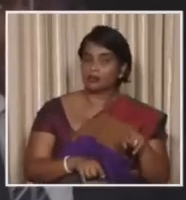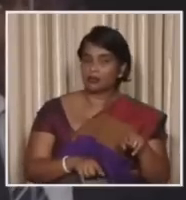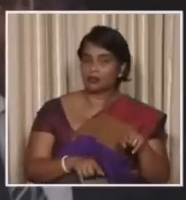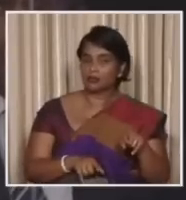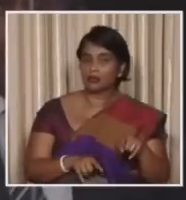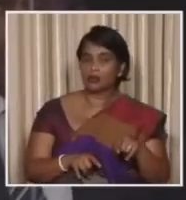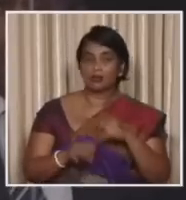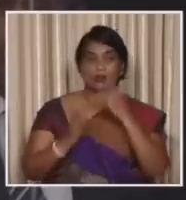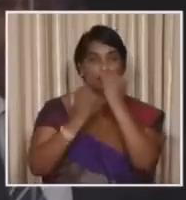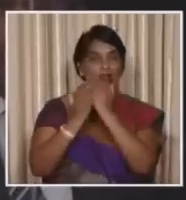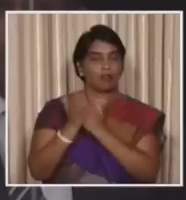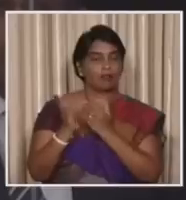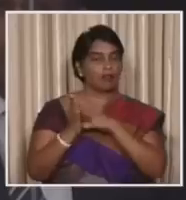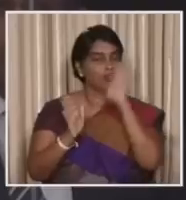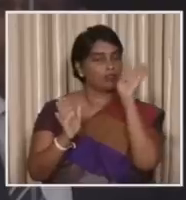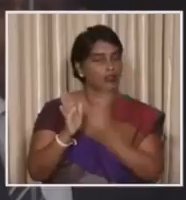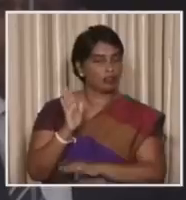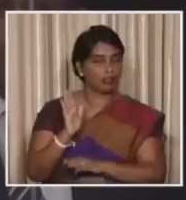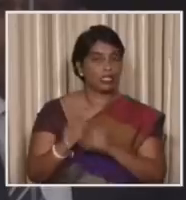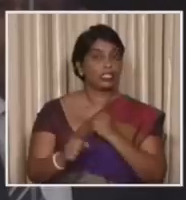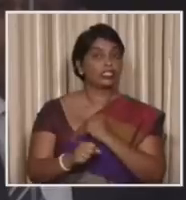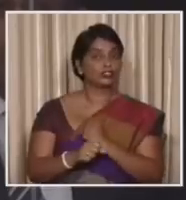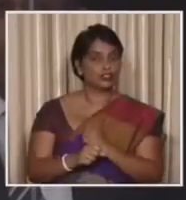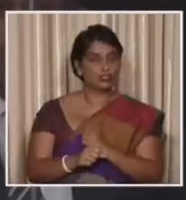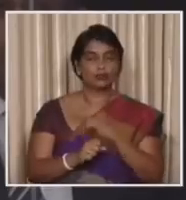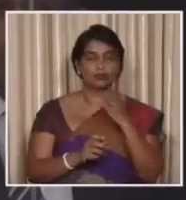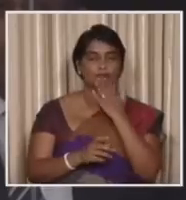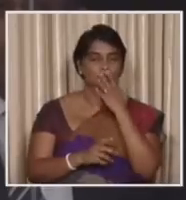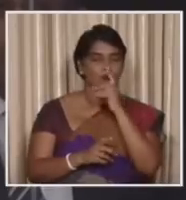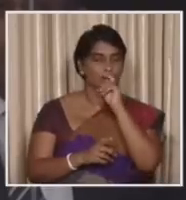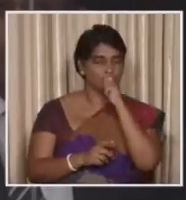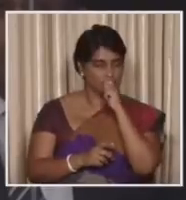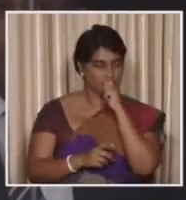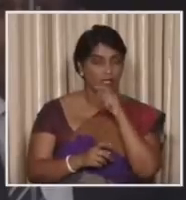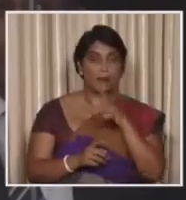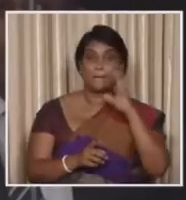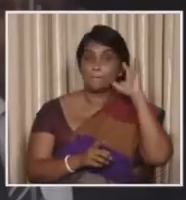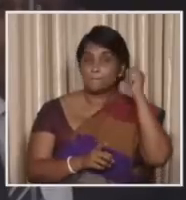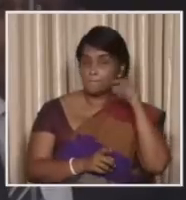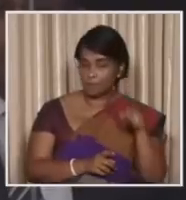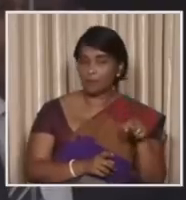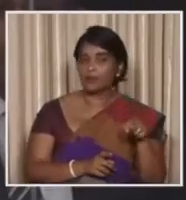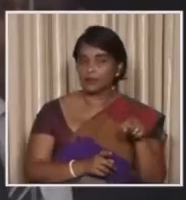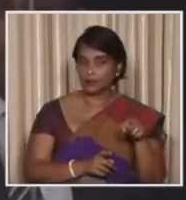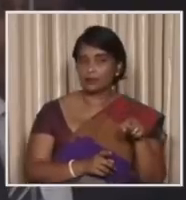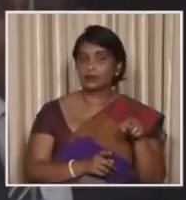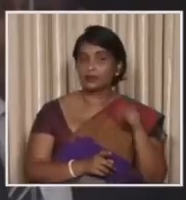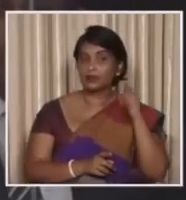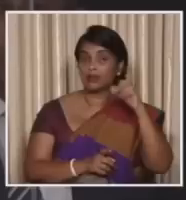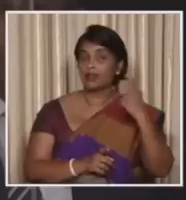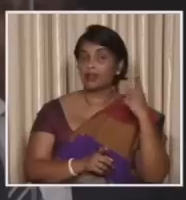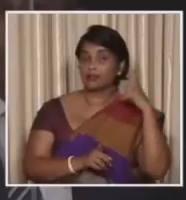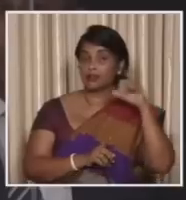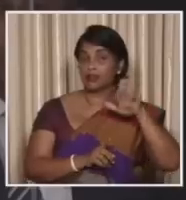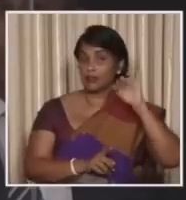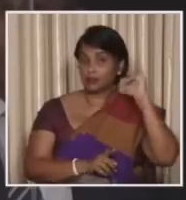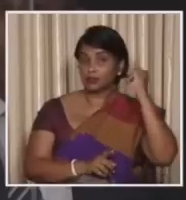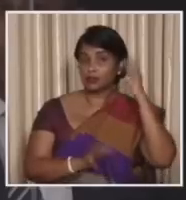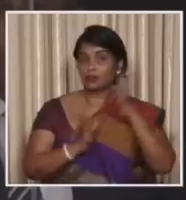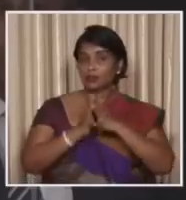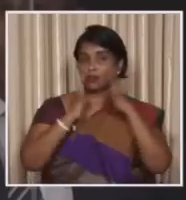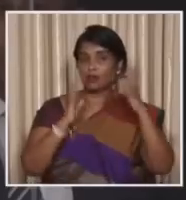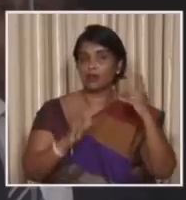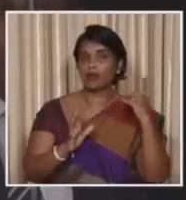මේ ලේකණේ අවලංගු කරා ඒ ජෙනරල්ලාගේ කටවල් ඇහුවා. ඒකේ ප්‍රතිඵලයක් හැටියෙ තමයි ඒ සේනාංක අධිපති වෙලා හිටපු හුඟක්